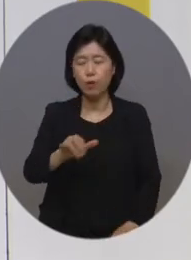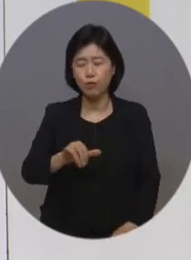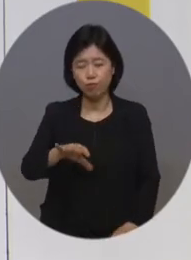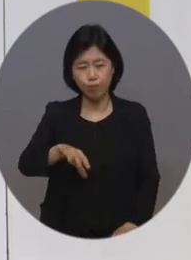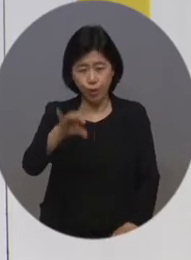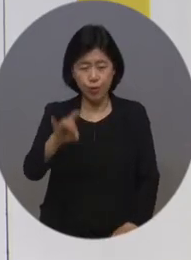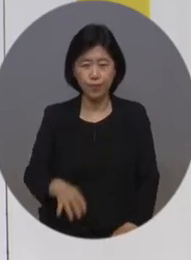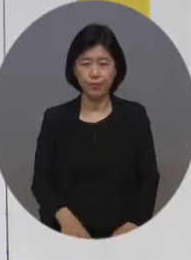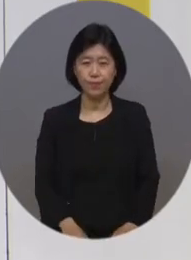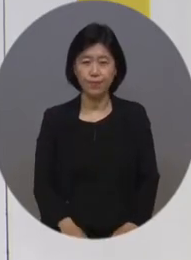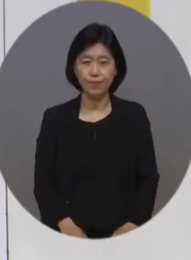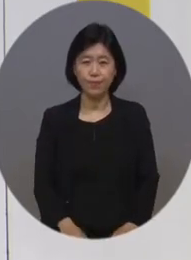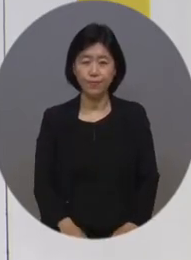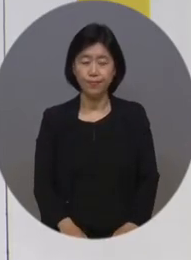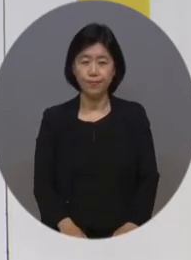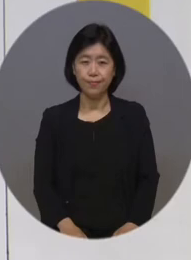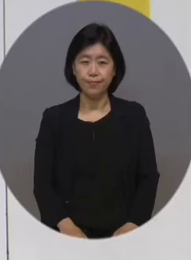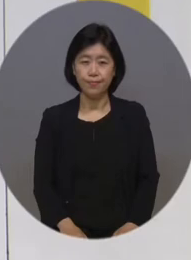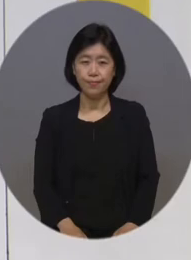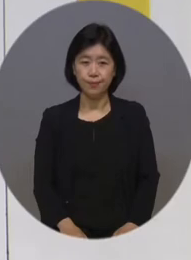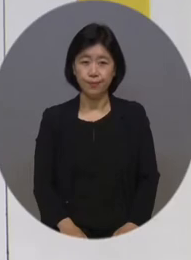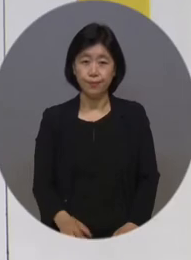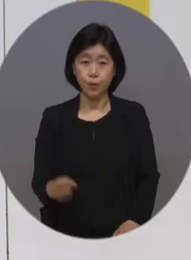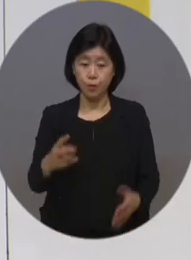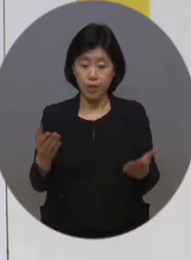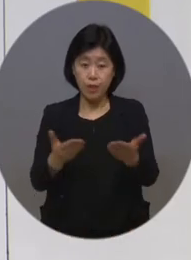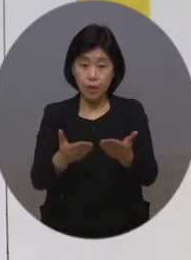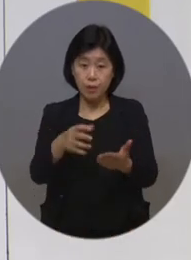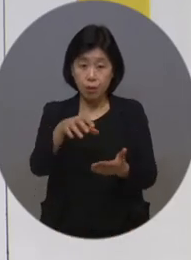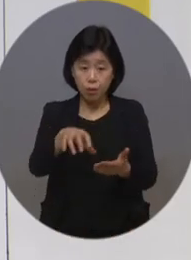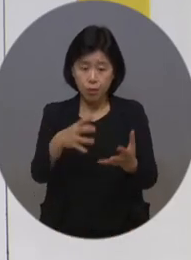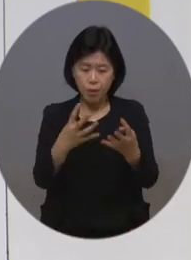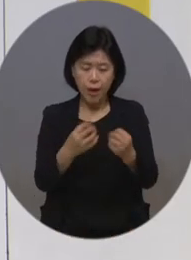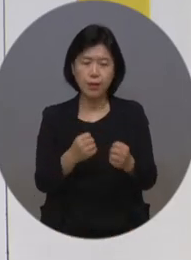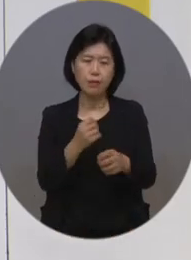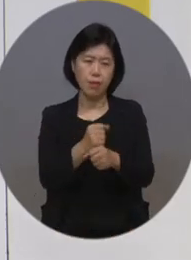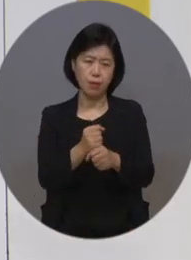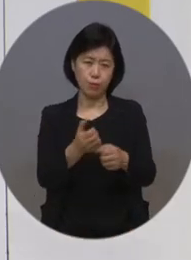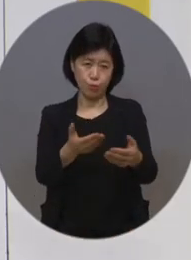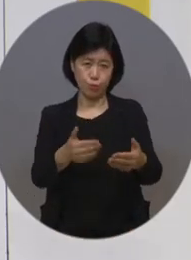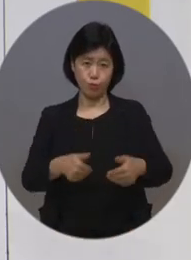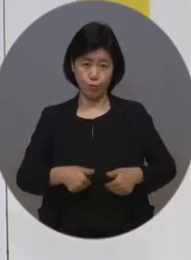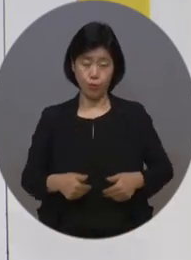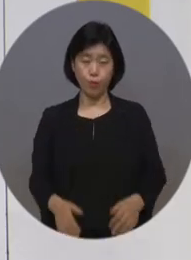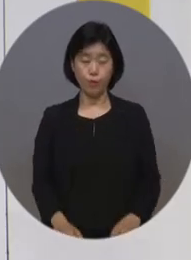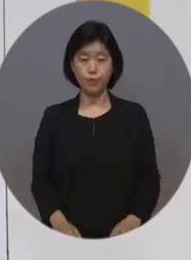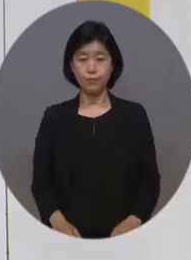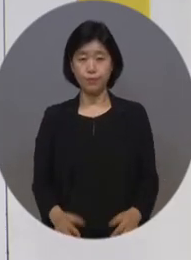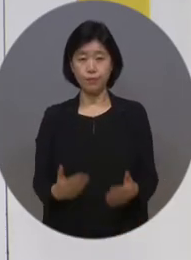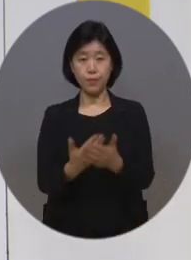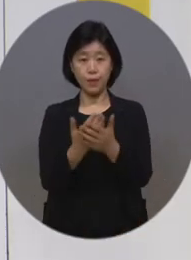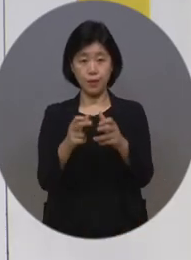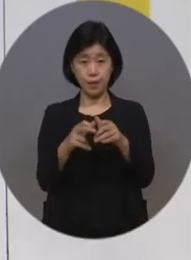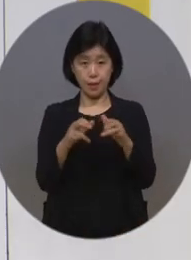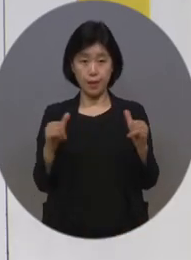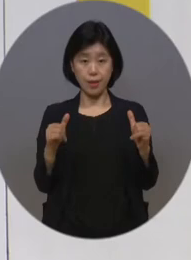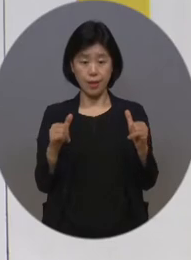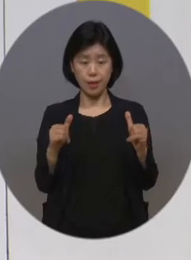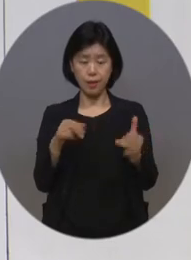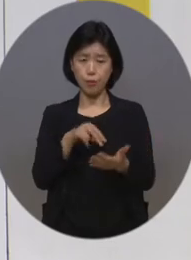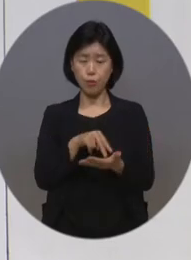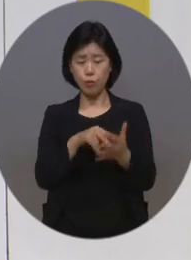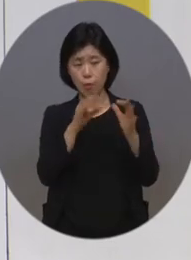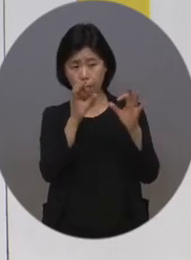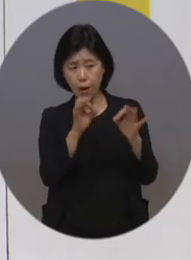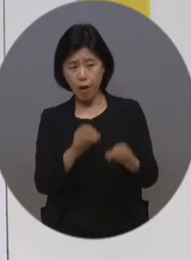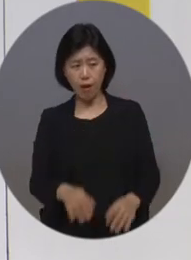예 그리고 으 일자리를 많이 만들어야 되는데 특히 이제 발달장애 같은 경우에는 제가 그가 보니까 무슨